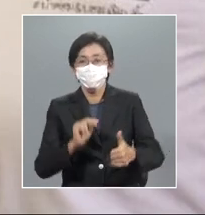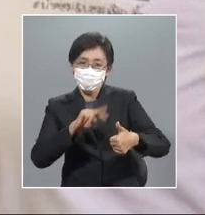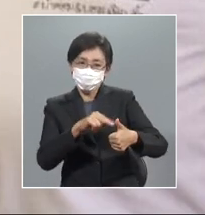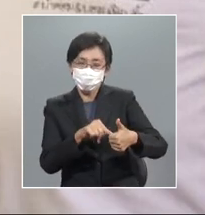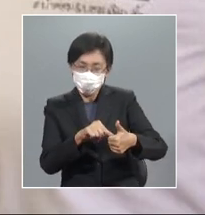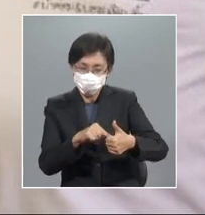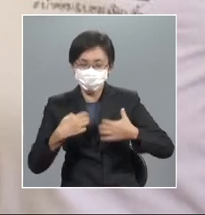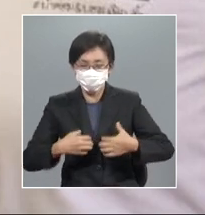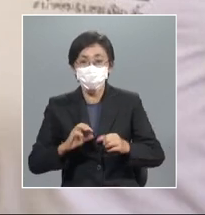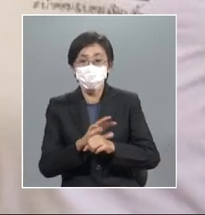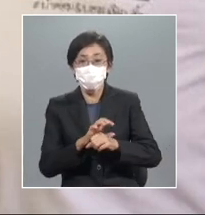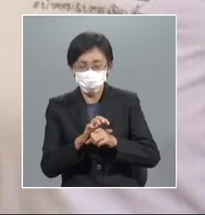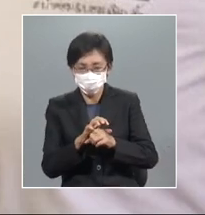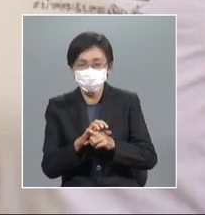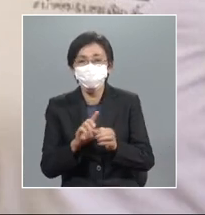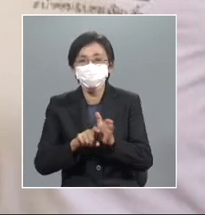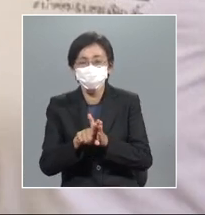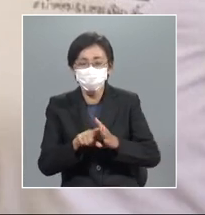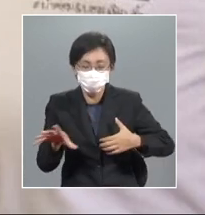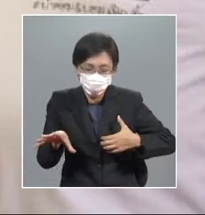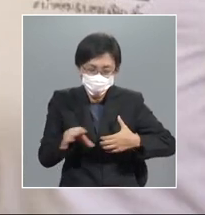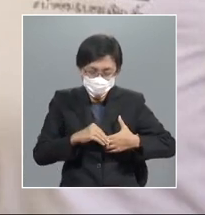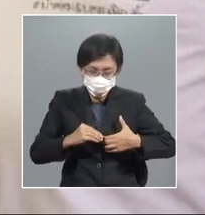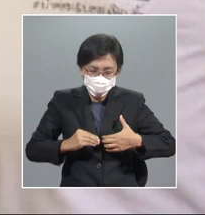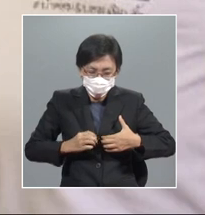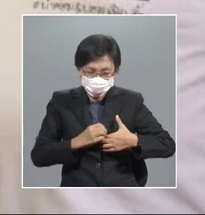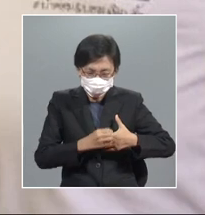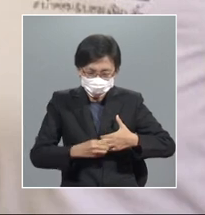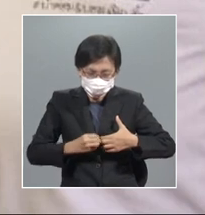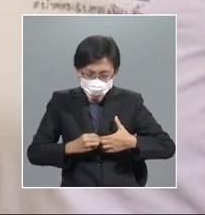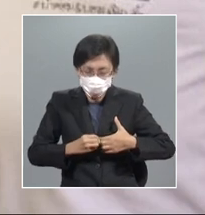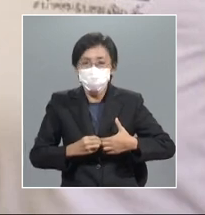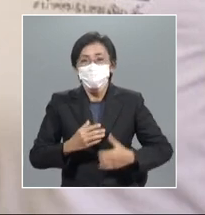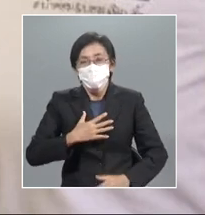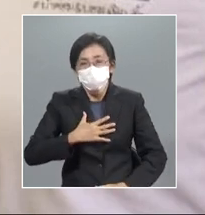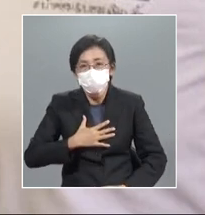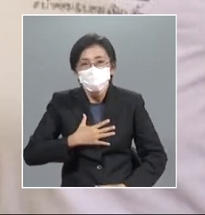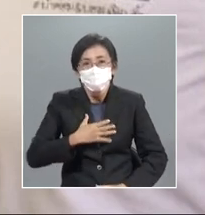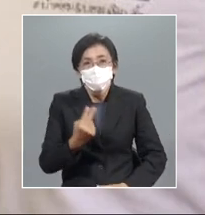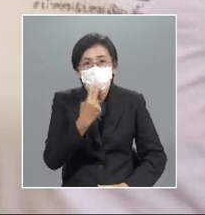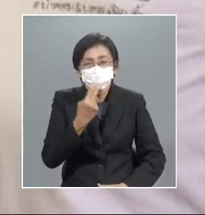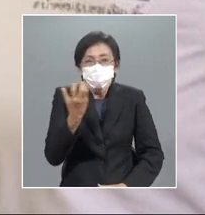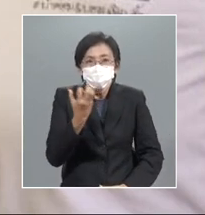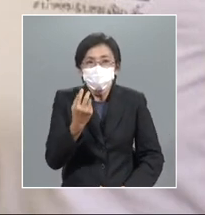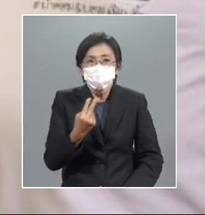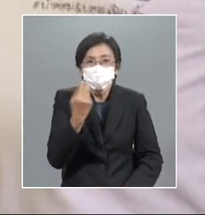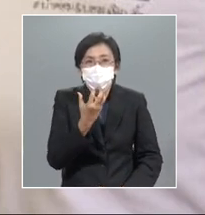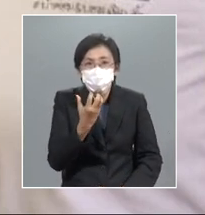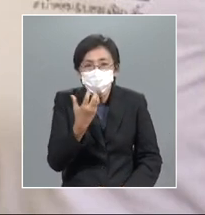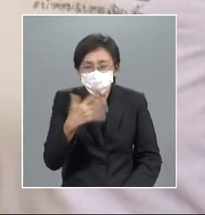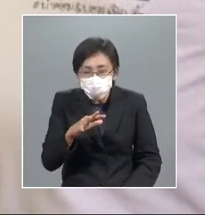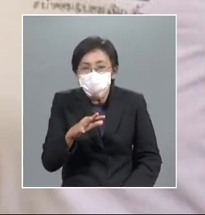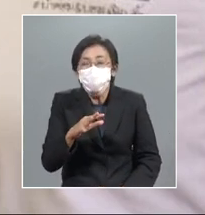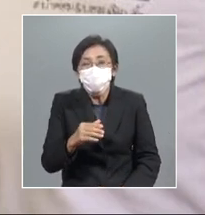มันคือโควิชนี่แหละแล้วนะข้องก็เริ่มยาการหายใจลำบากนะครับถึงได้มีการส่งตัวต่อนะฮะไปที่